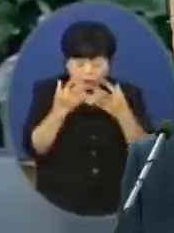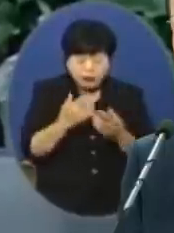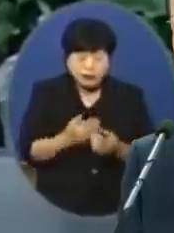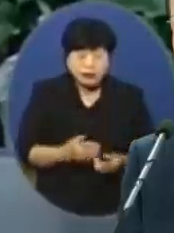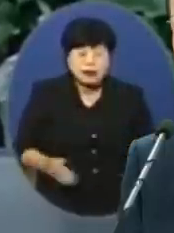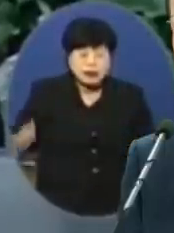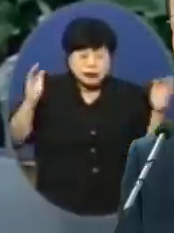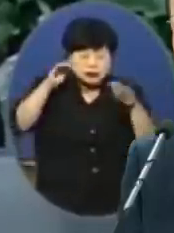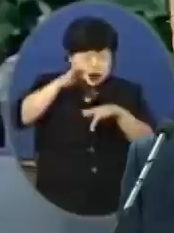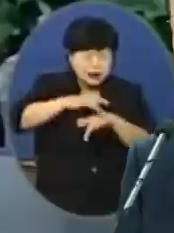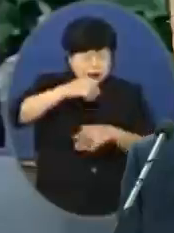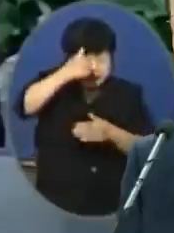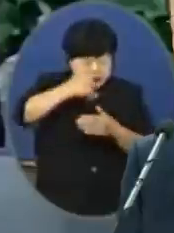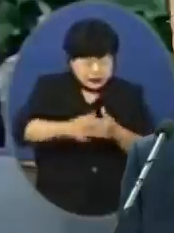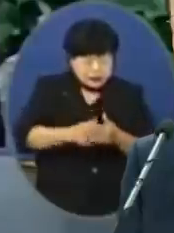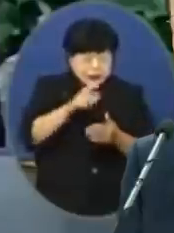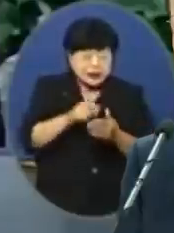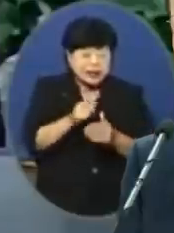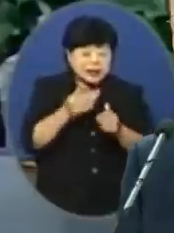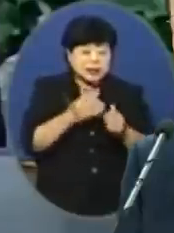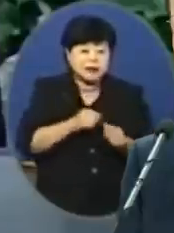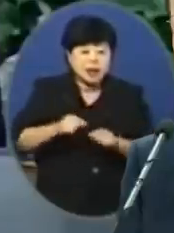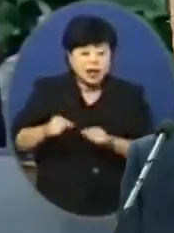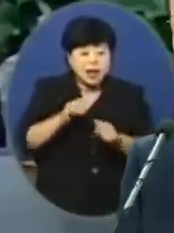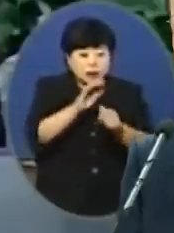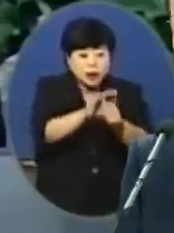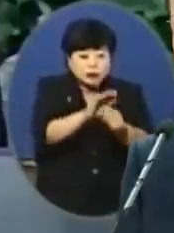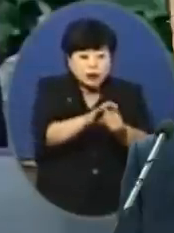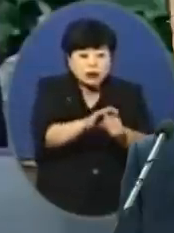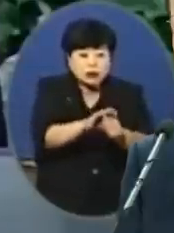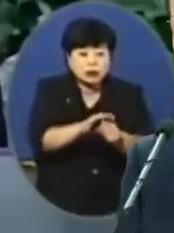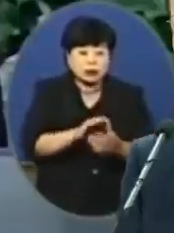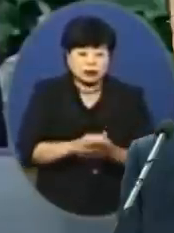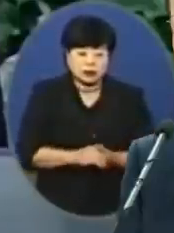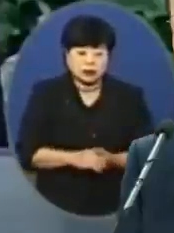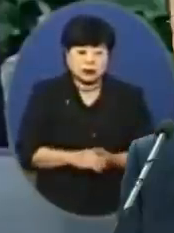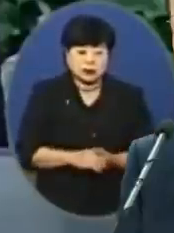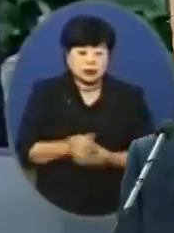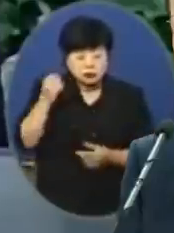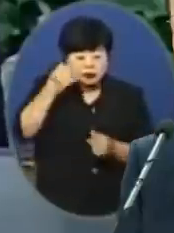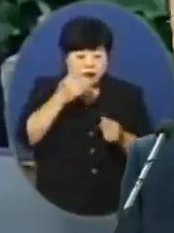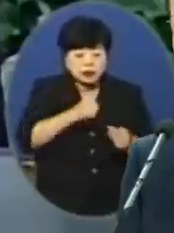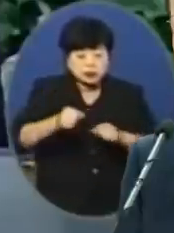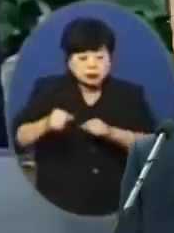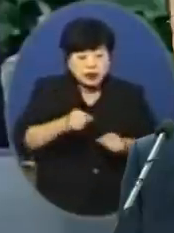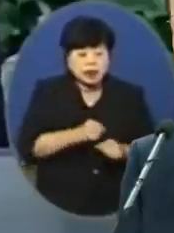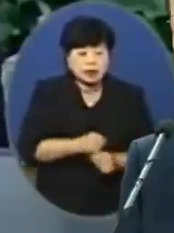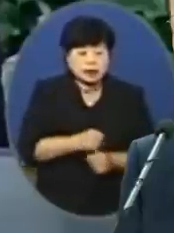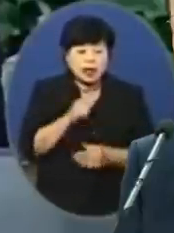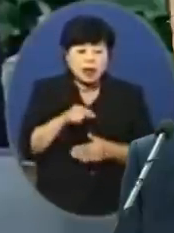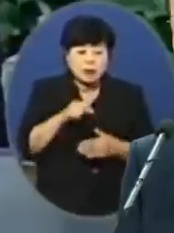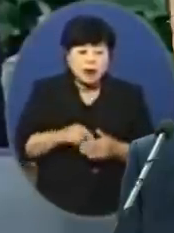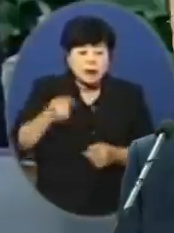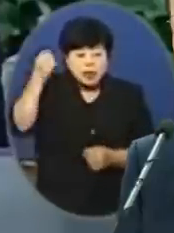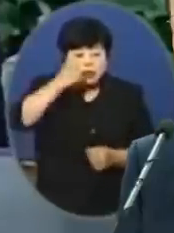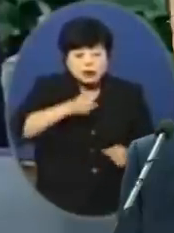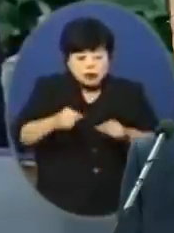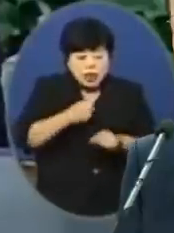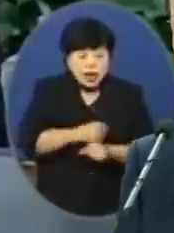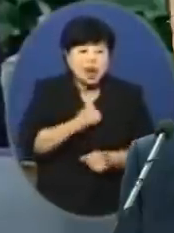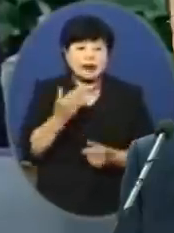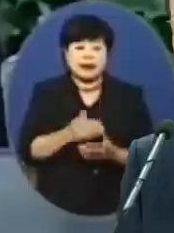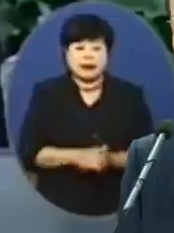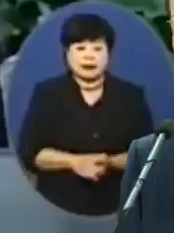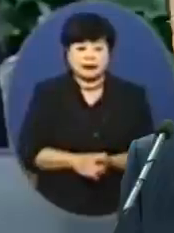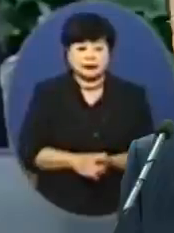깊어 모여 있을 때 하나님이 역사하려고 해도 여러분 성령이 운행한 것처럼 마음에 내 영이 운행을 해야 되는